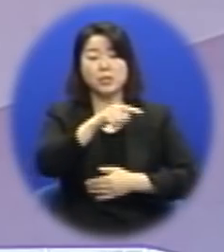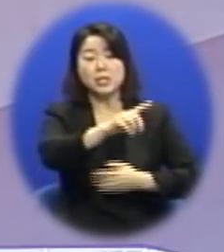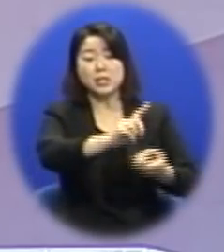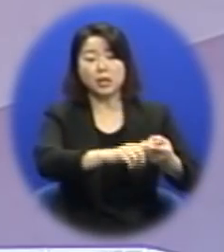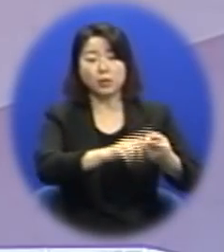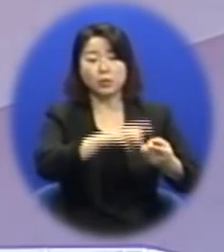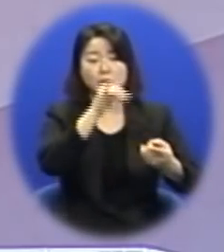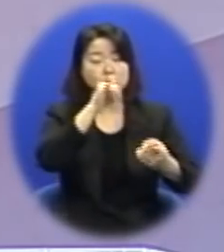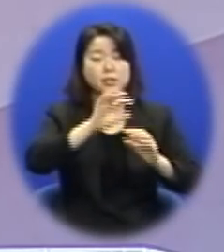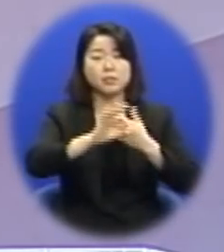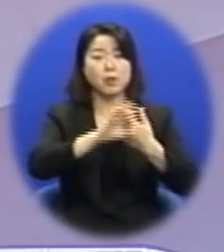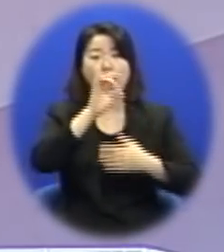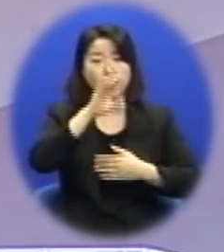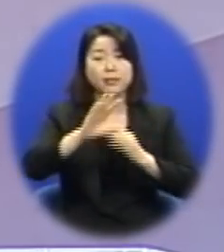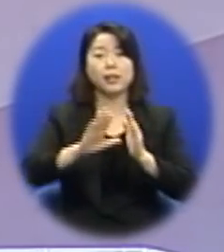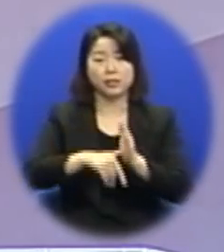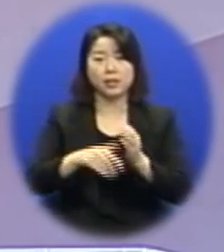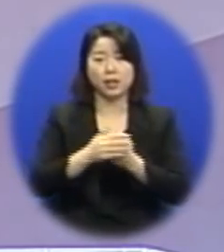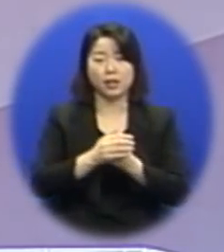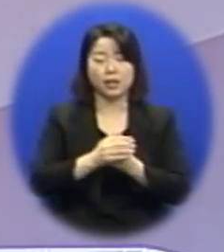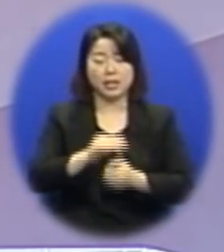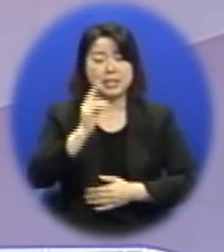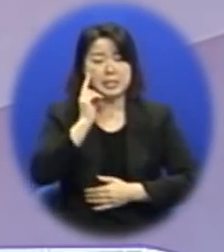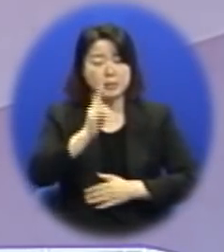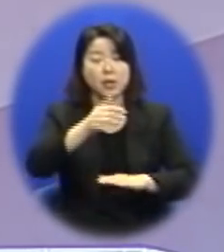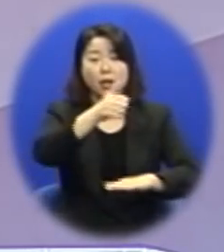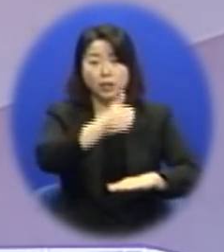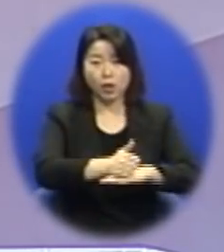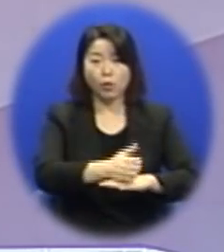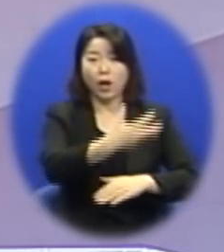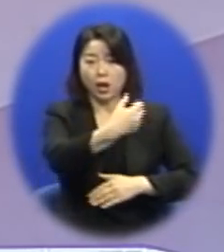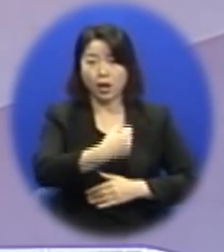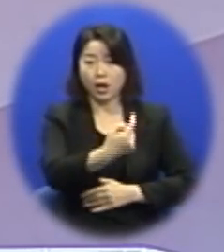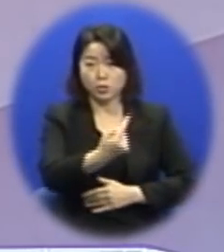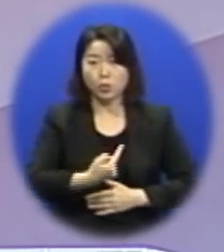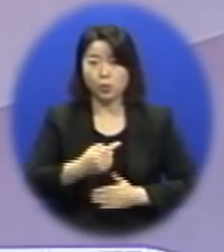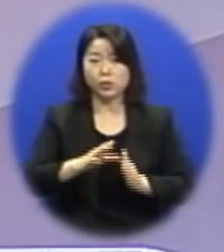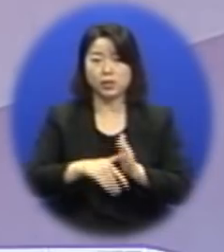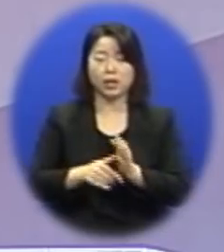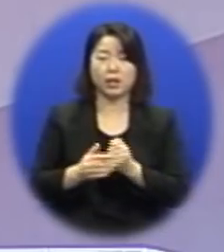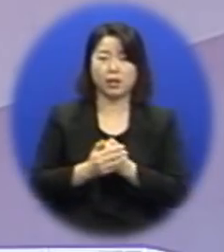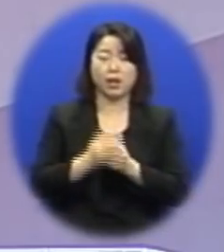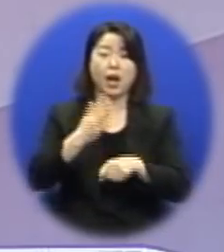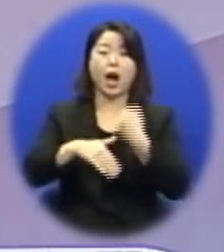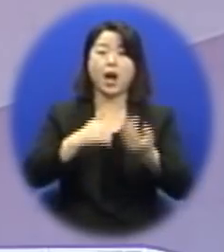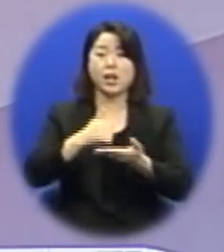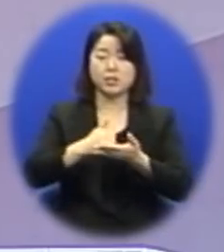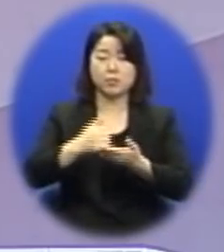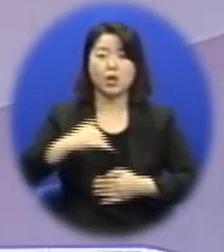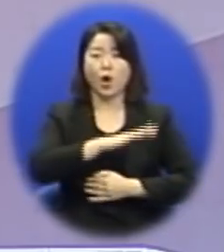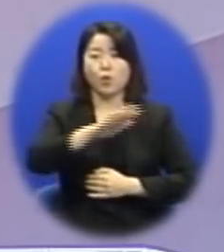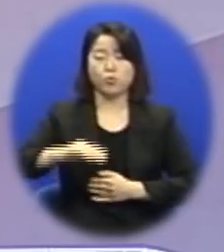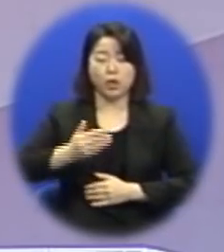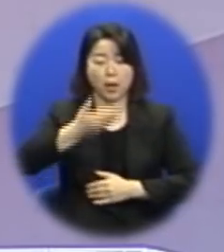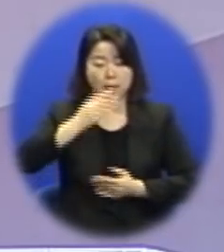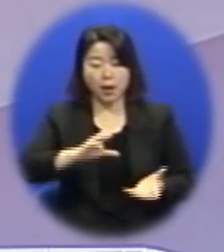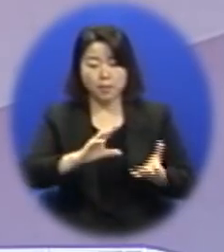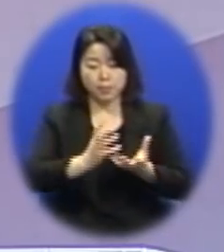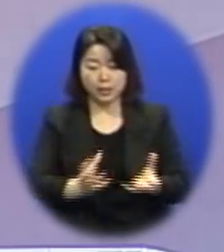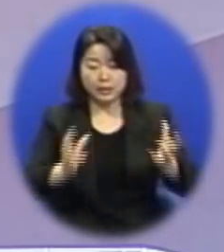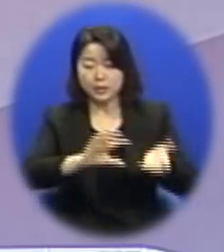때 그건 정말 심각한 결과를 가져올 때 하나님이 우리의 여물통을 뒤집으세요